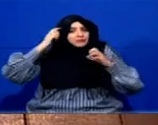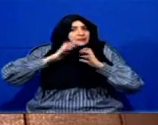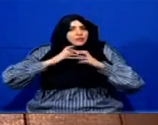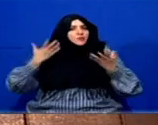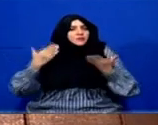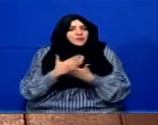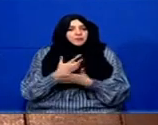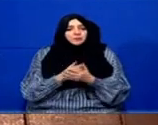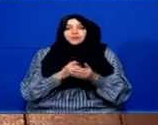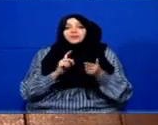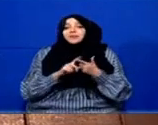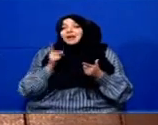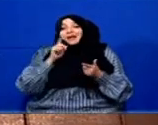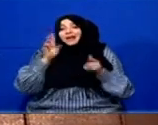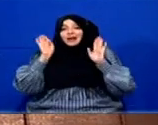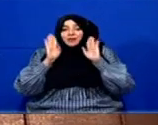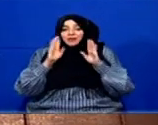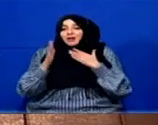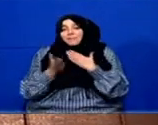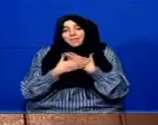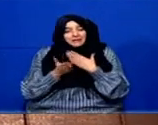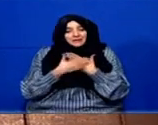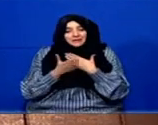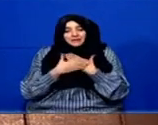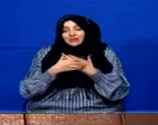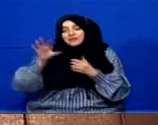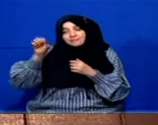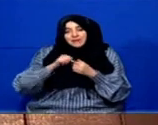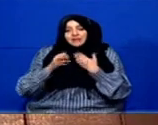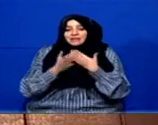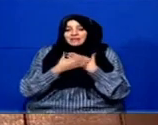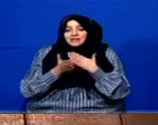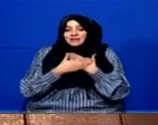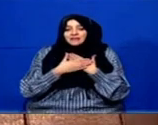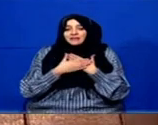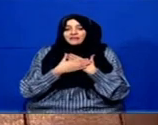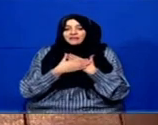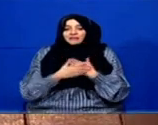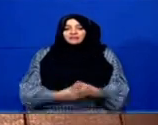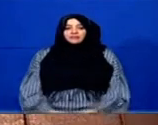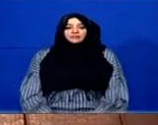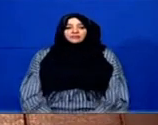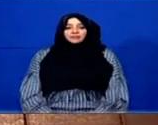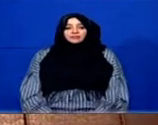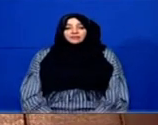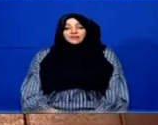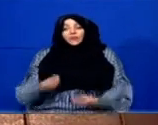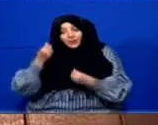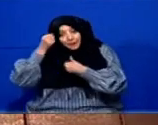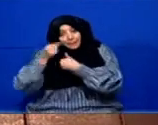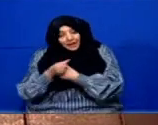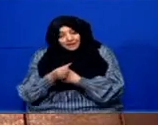قلت ما تصليش نصيحه يا انا صحيحه يا نصيره تنصح تذكر